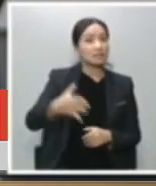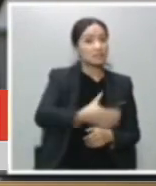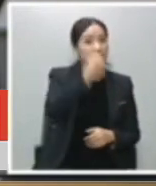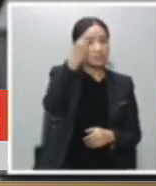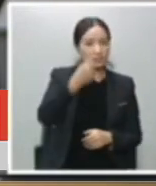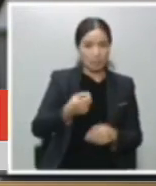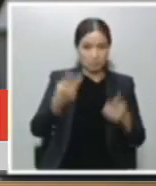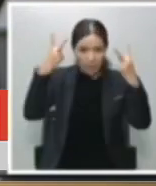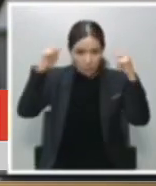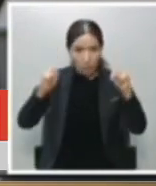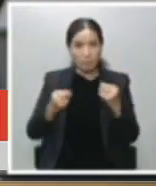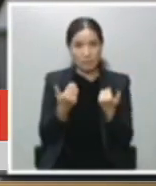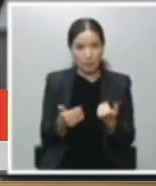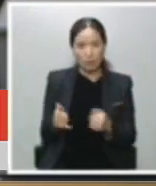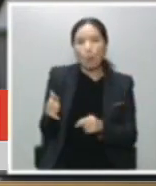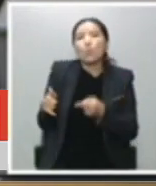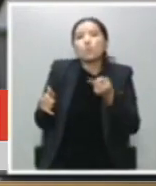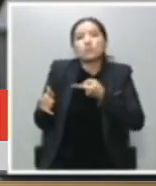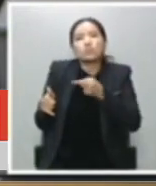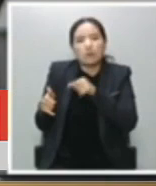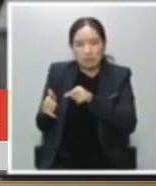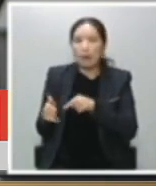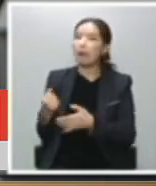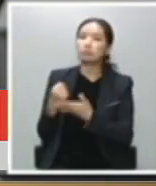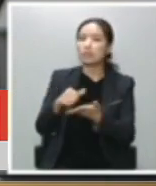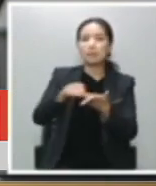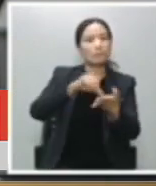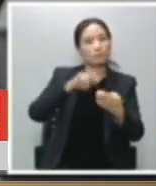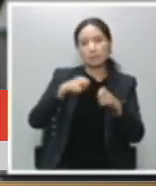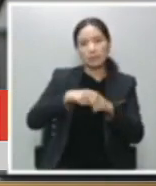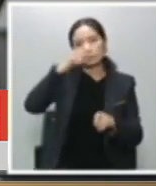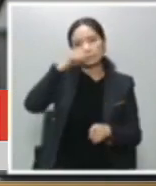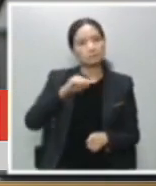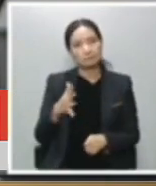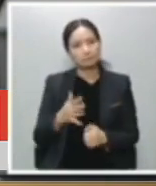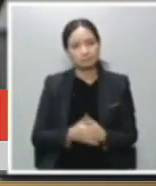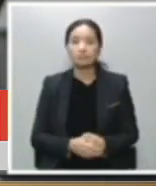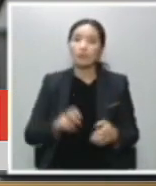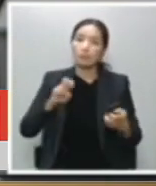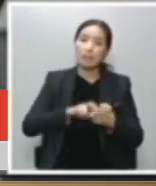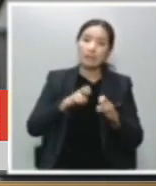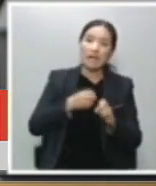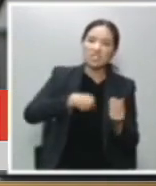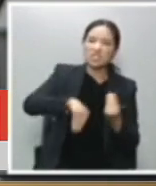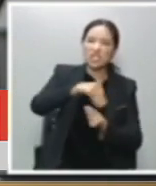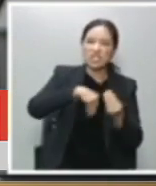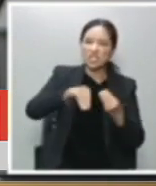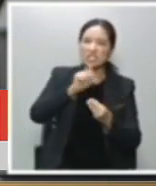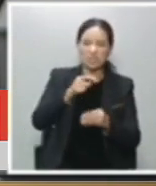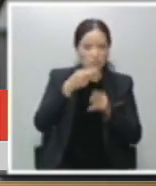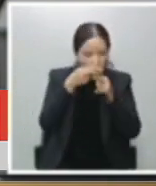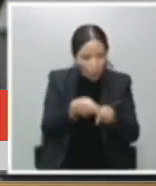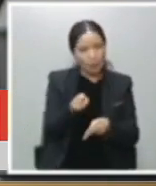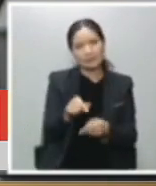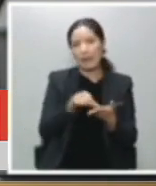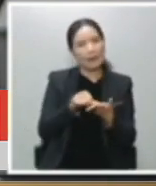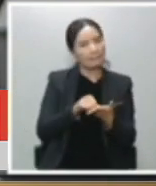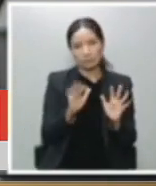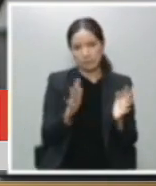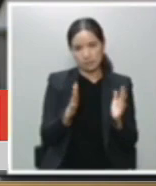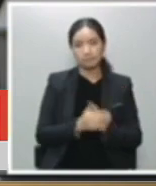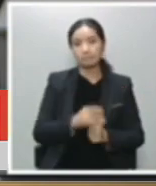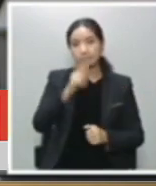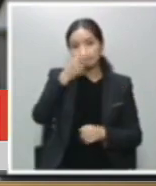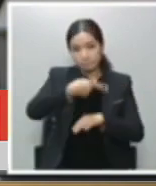ไม่สามารถแก้ไขปัญหาประเทศได้เลยโดยเฉพาะปัญหาเศรษฐกิจปากท้องท่านประธานที่เคารพ